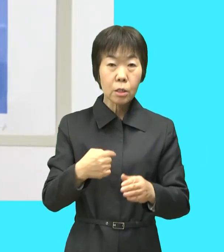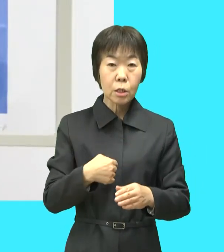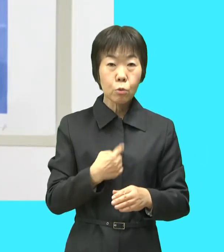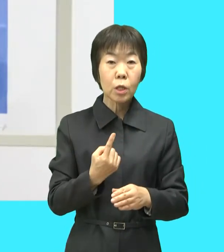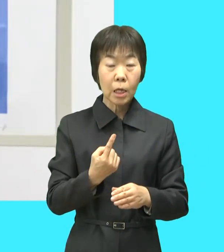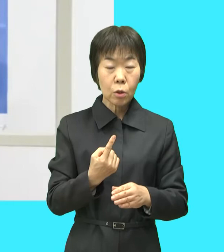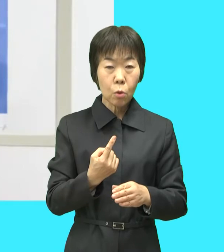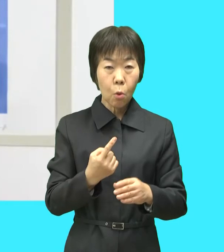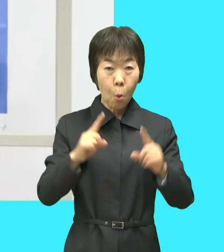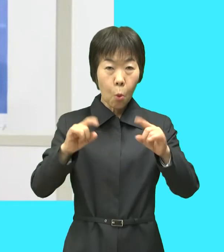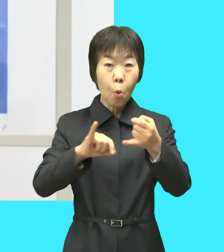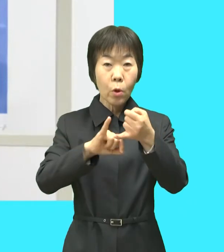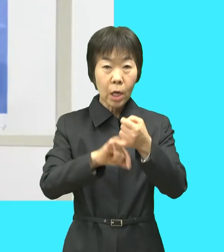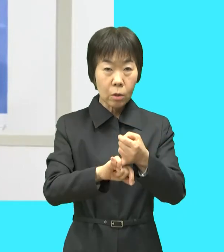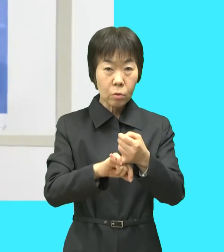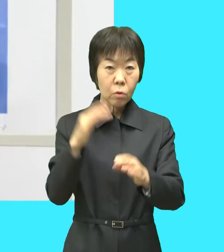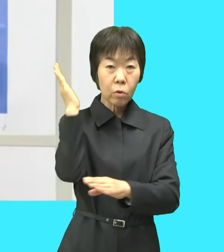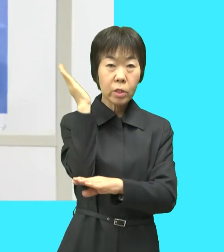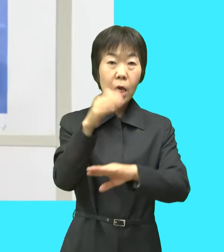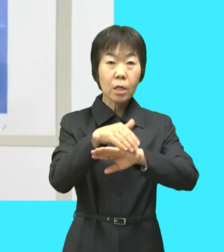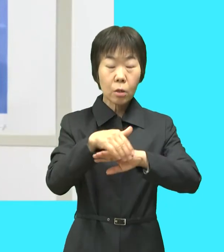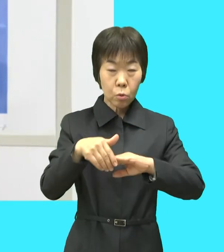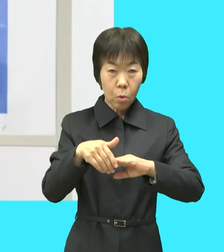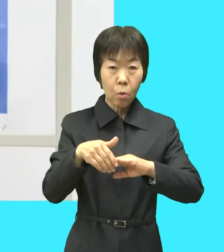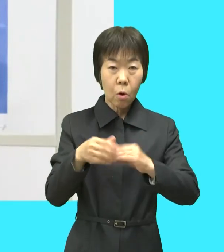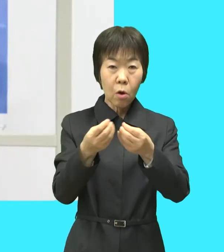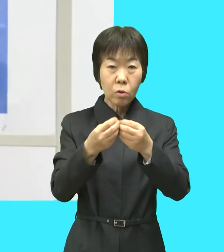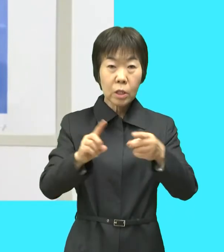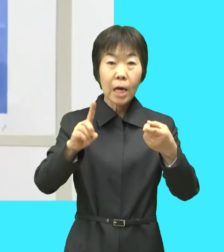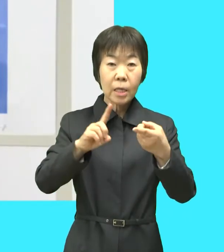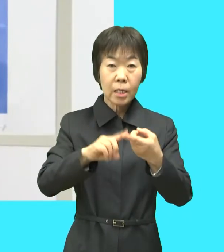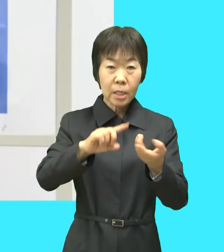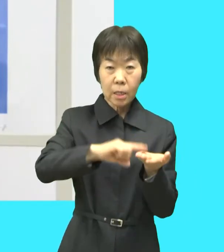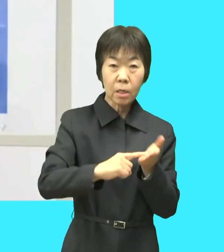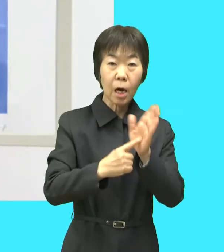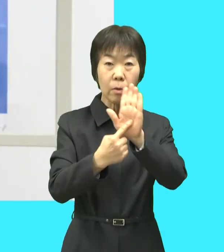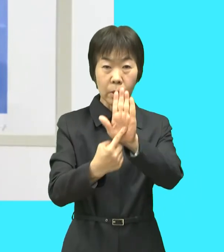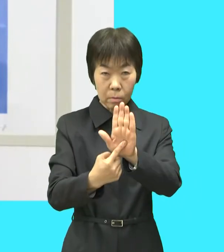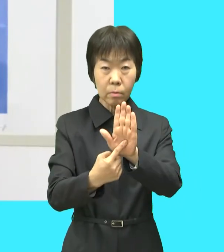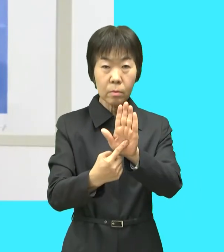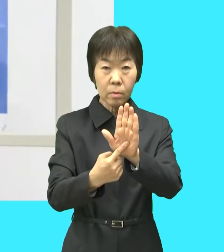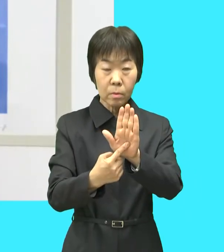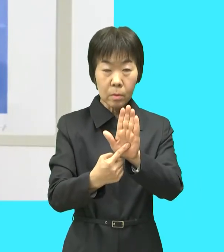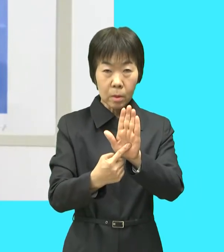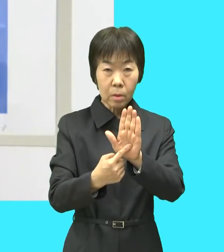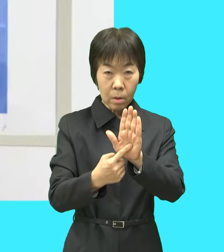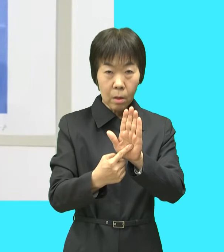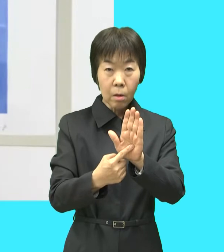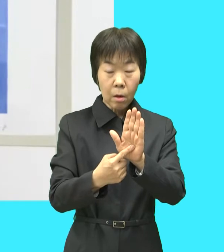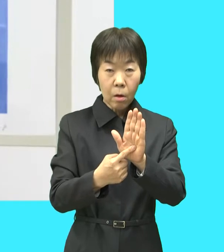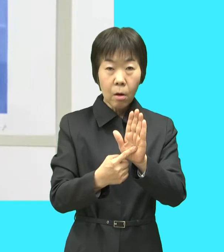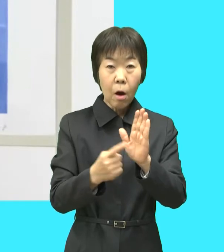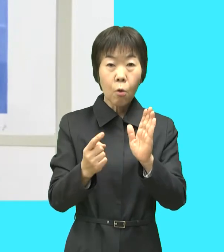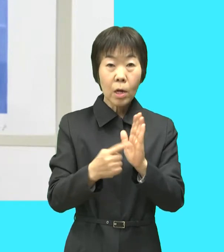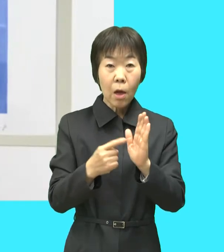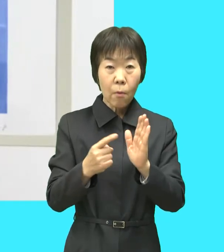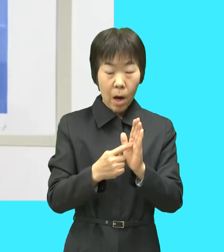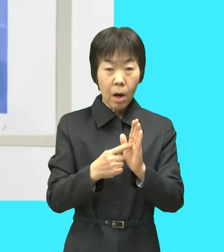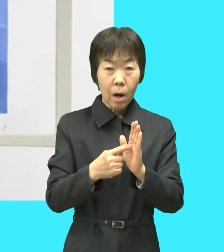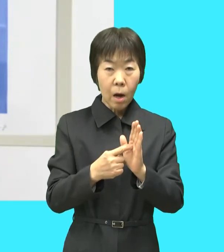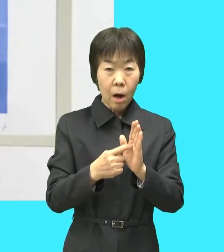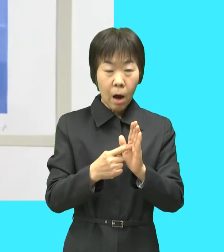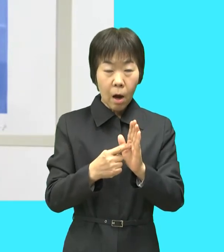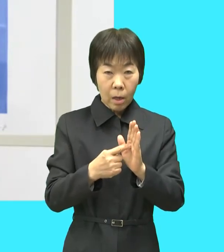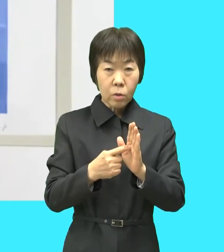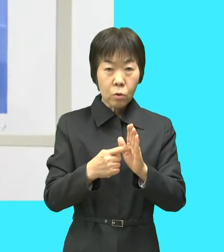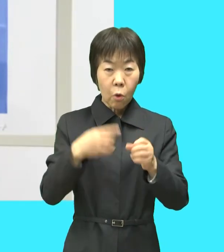なりの公約政策というものを具体的に掲げております。でそれは常にそれぞれの任